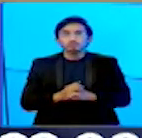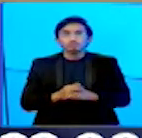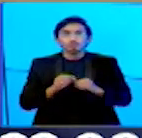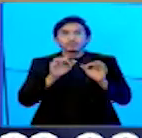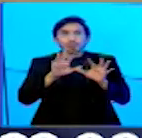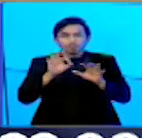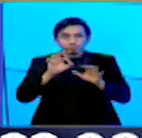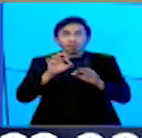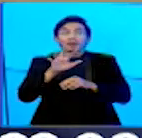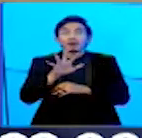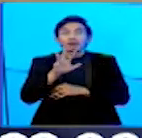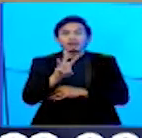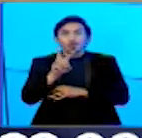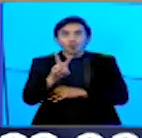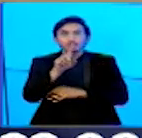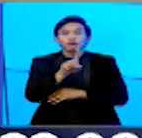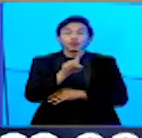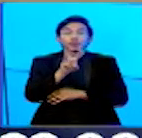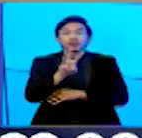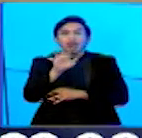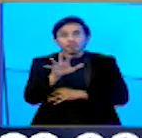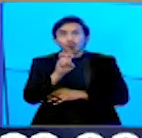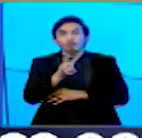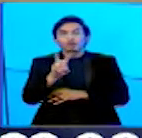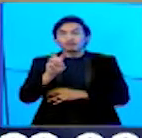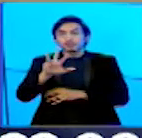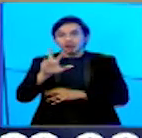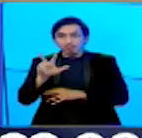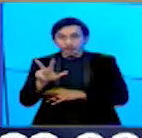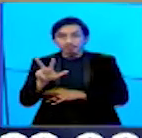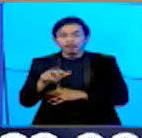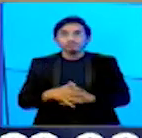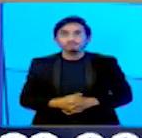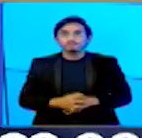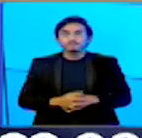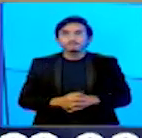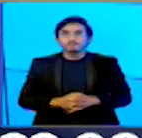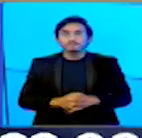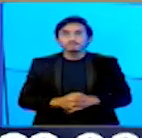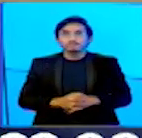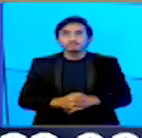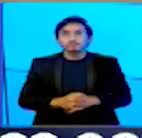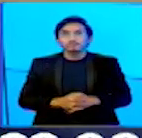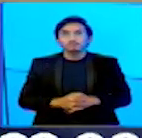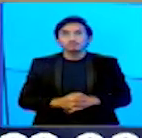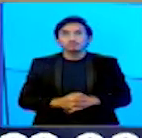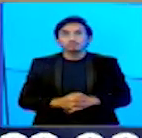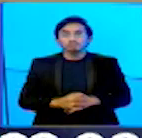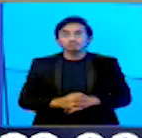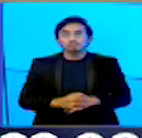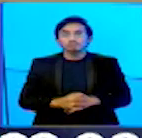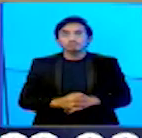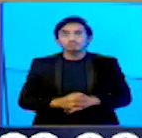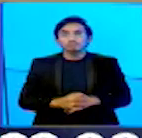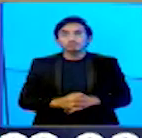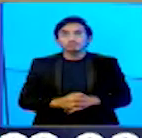2298 kami ulangi plus 9532 135